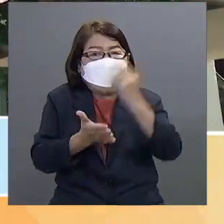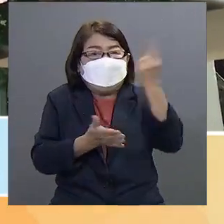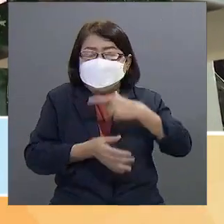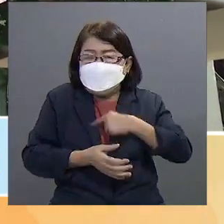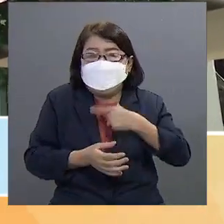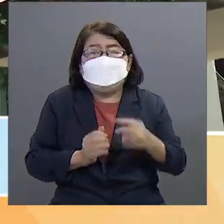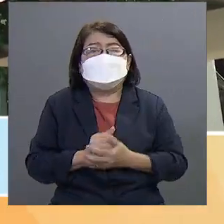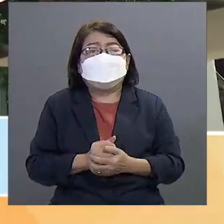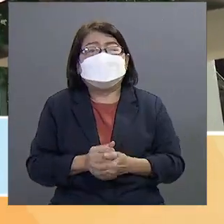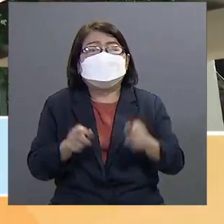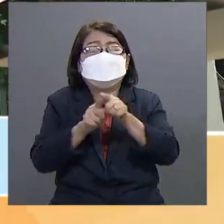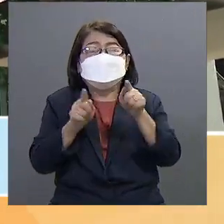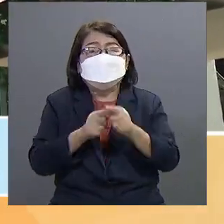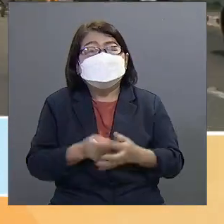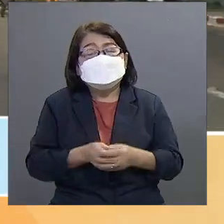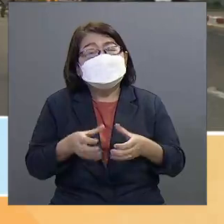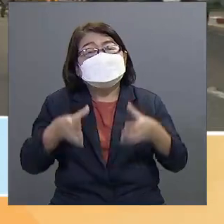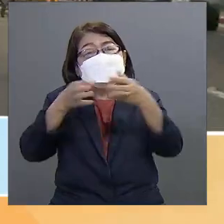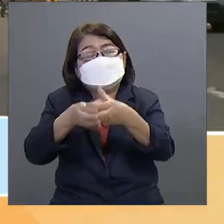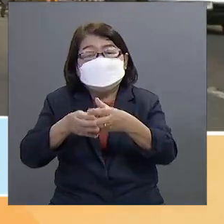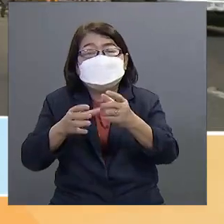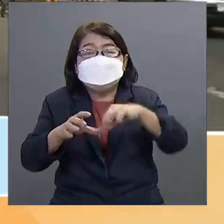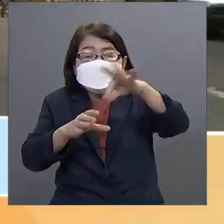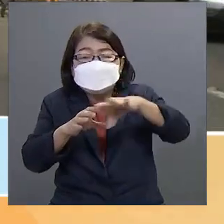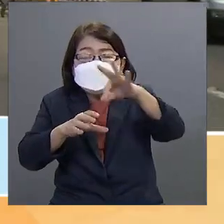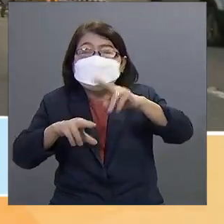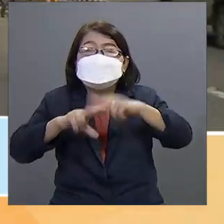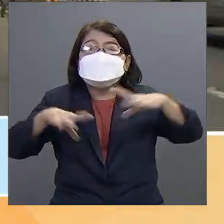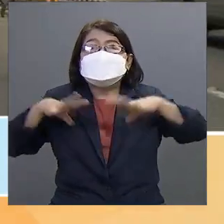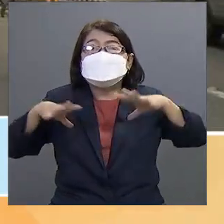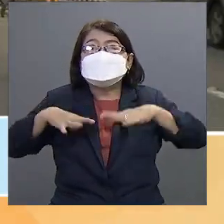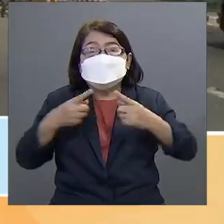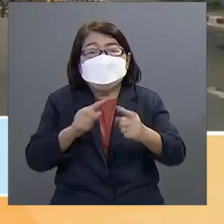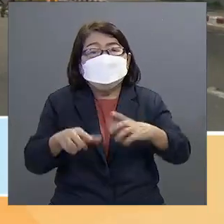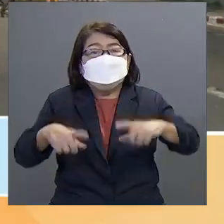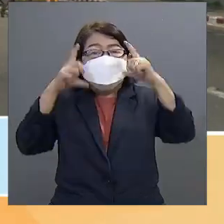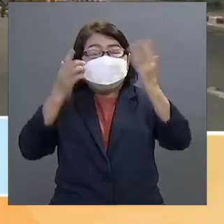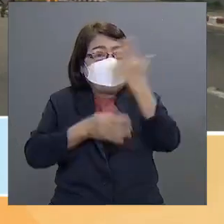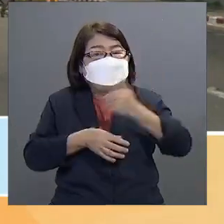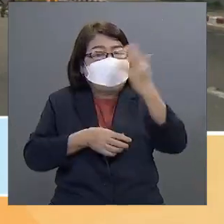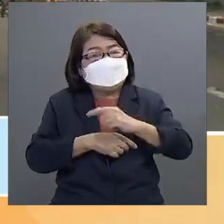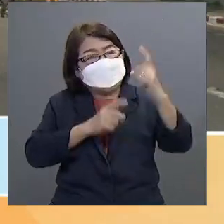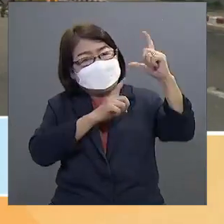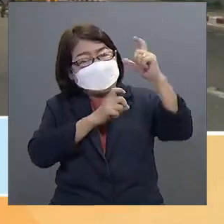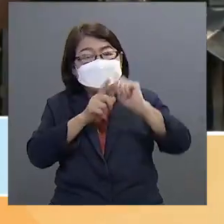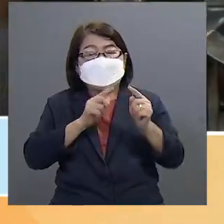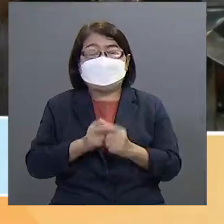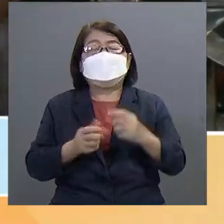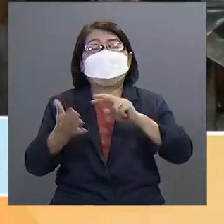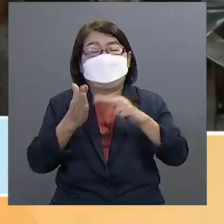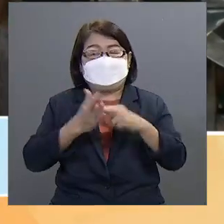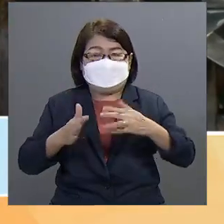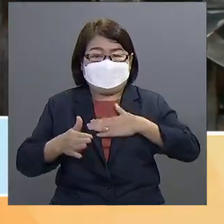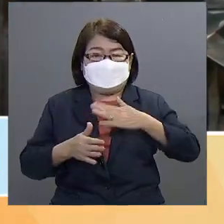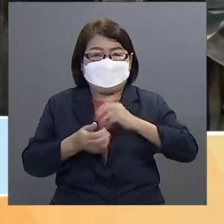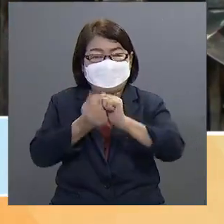คาเฟ่แทนที่คาเฟ่เดิมๆแค่ไปดื่มกาแฟเนี่ยนั้นแสดงว่าเราเนี่ยคนท่องเที่ยวพยายามที่จะปรับตัวแต่เราต้องการกำลัง